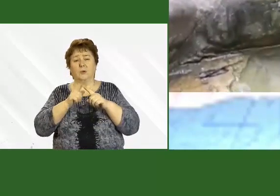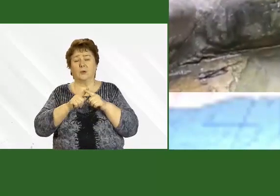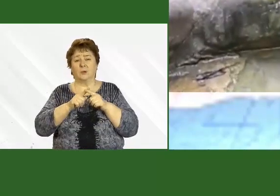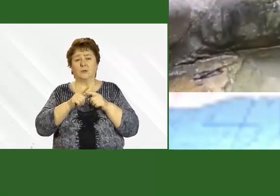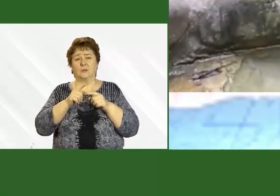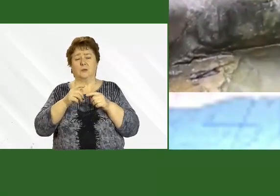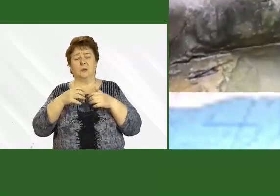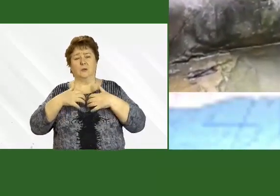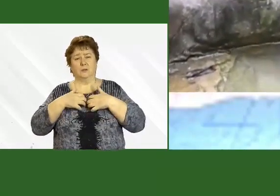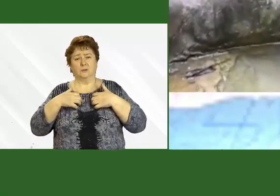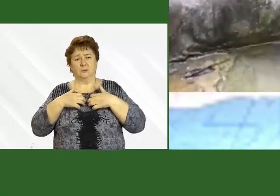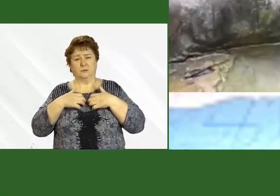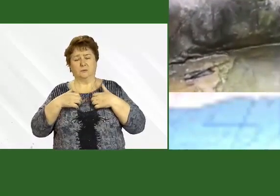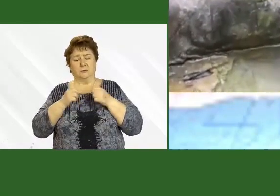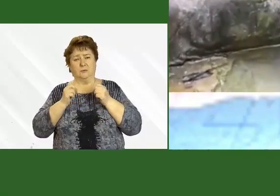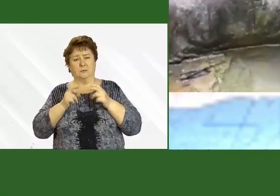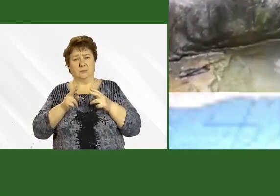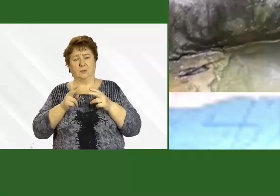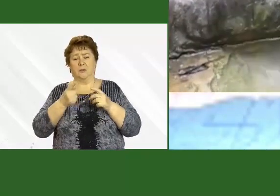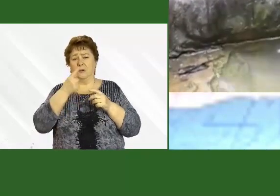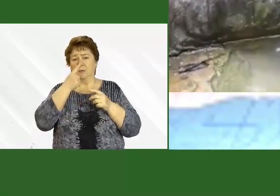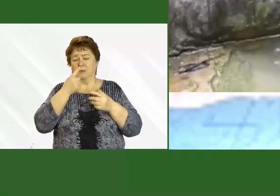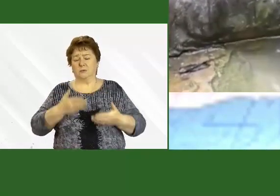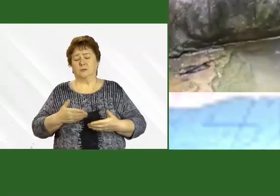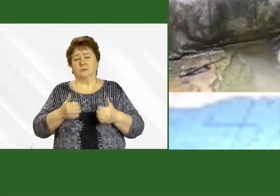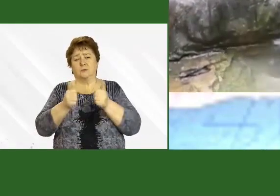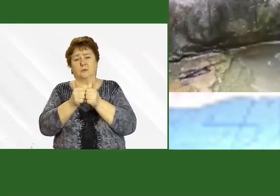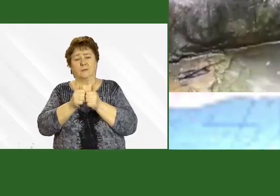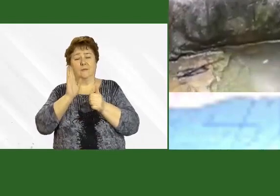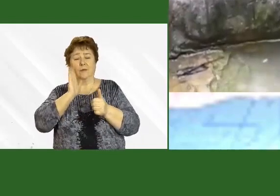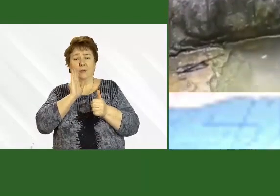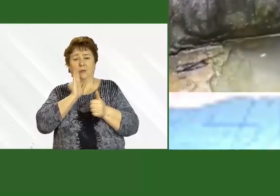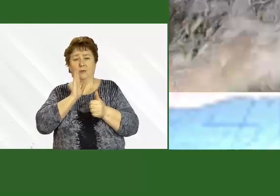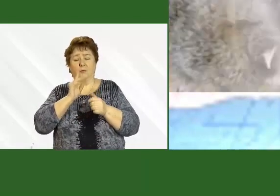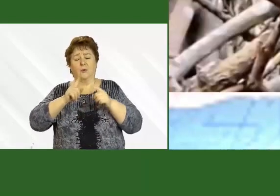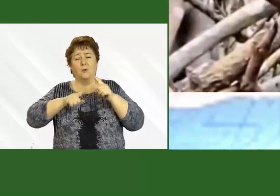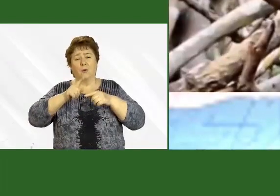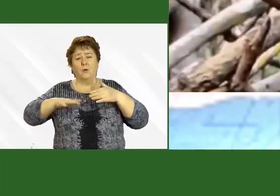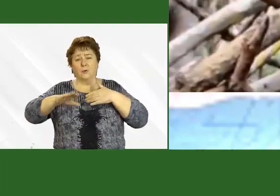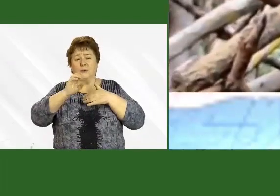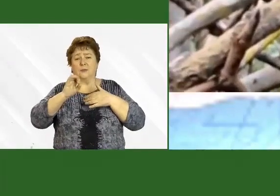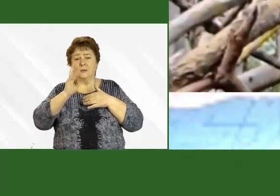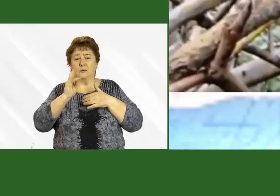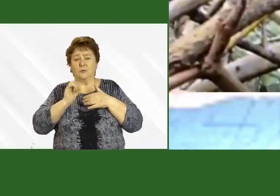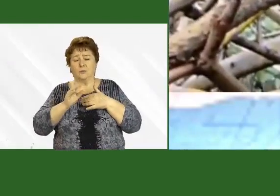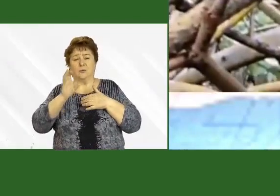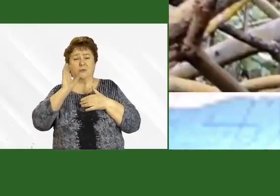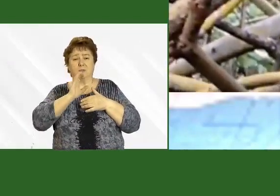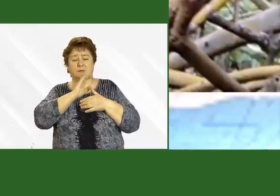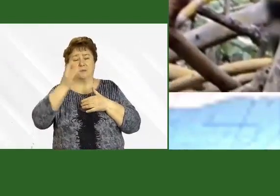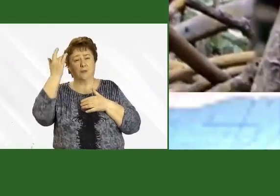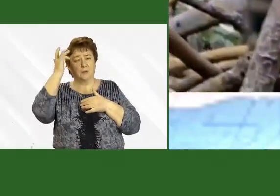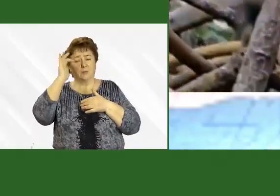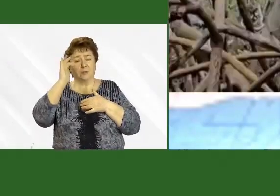хищный зверь обитает вблизи водоемов родина енота северная америка